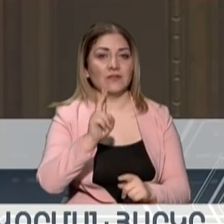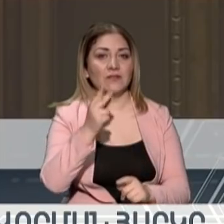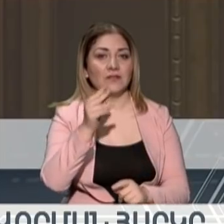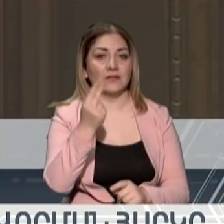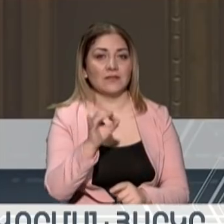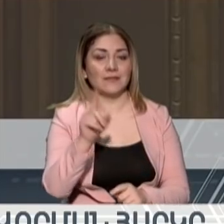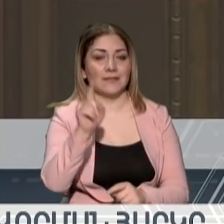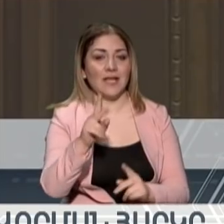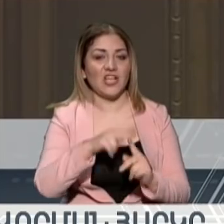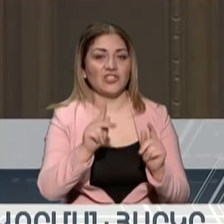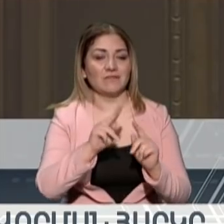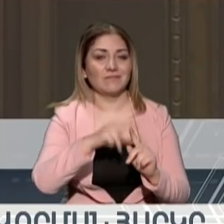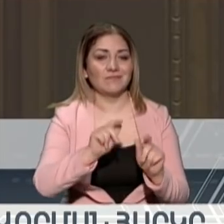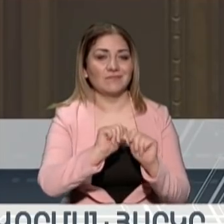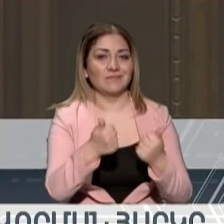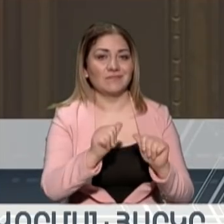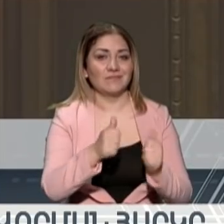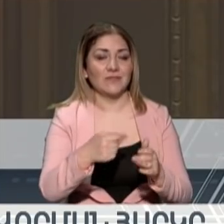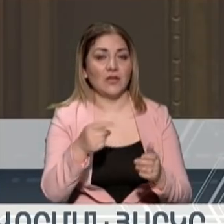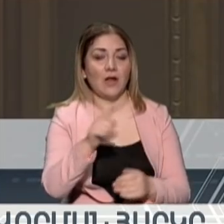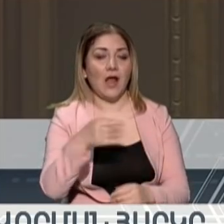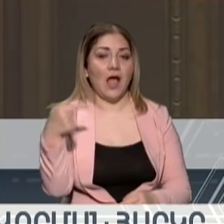1000 գլանակի հաշվով կազմում է